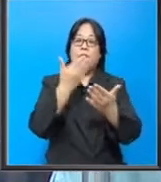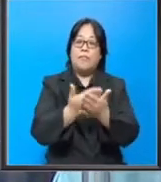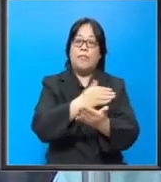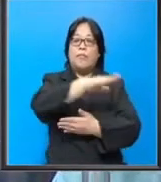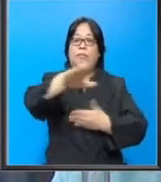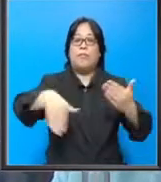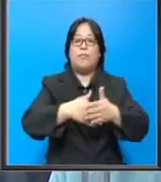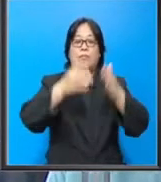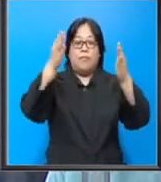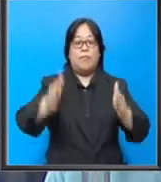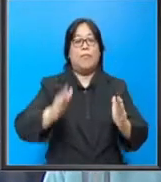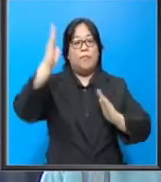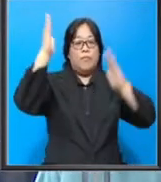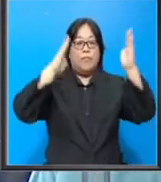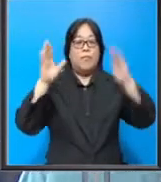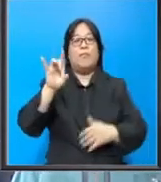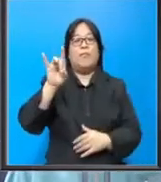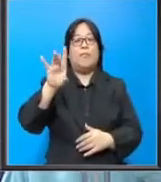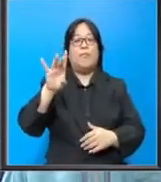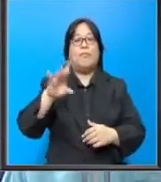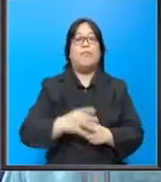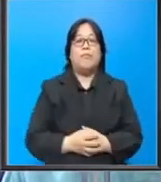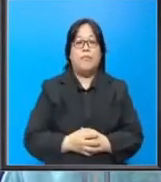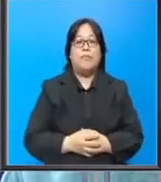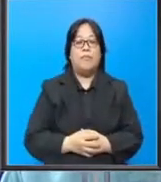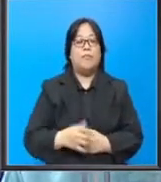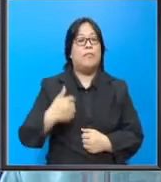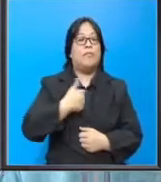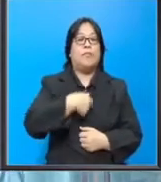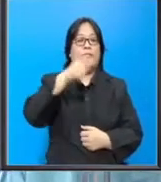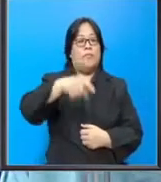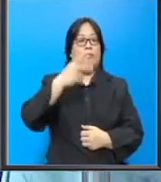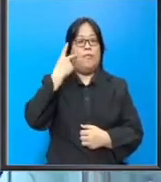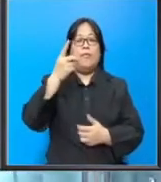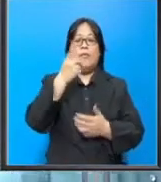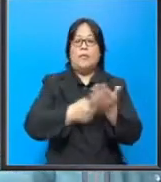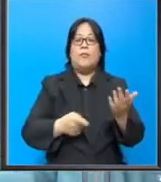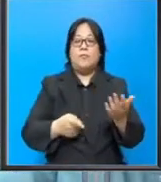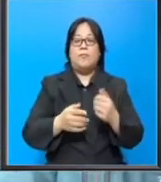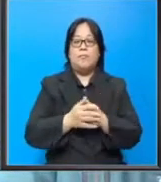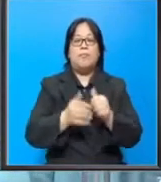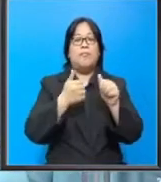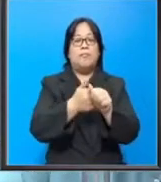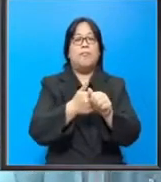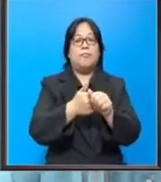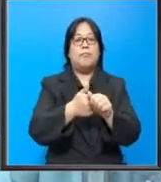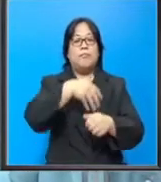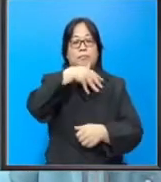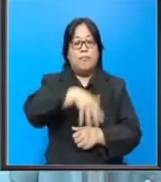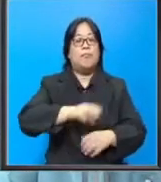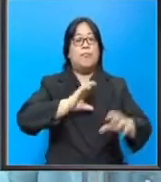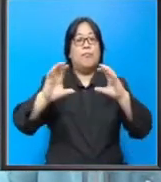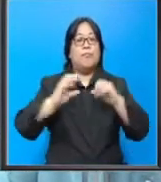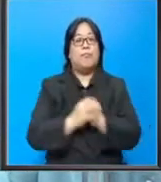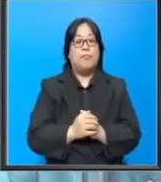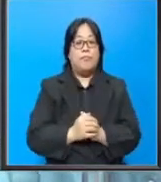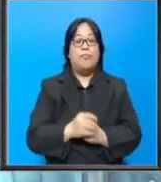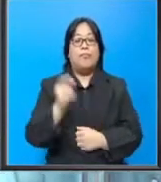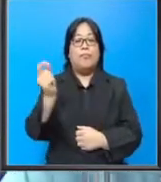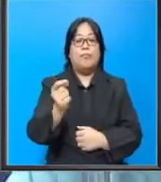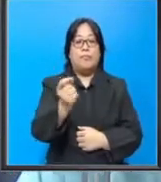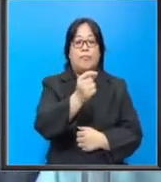kepada seluruh rakyat Indonesia Nanti insya Allah kita harus lihat kepada Apa yang disebut habis wasallam dalam hadits antaranya ialah